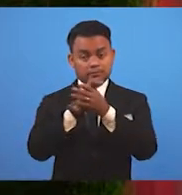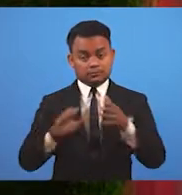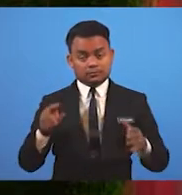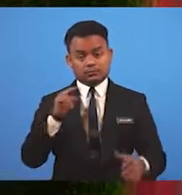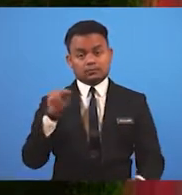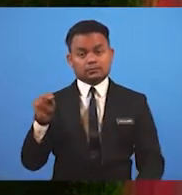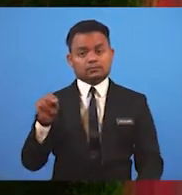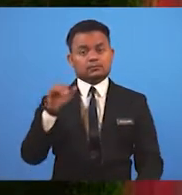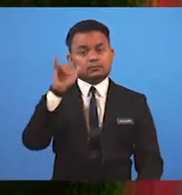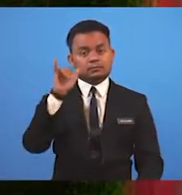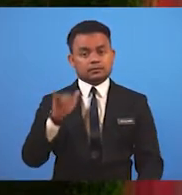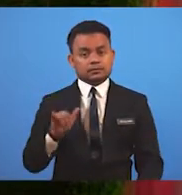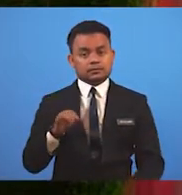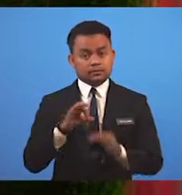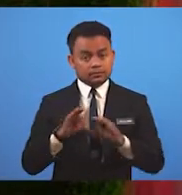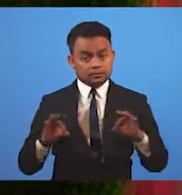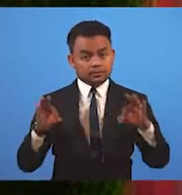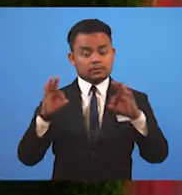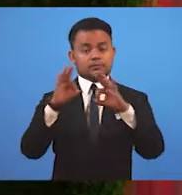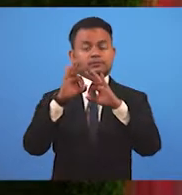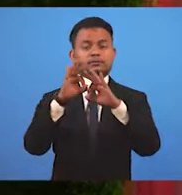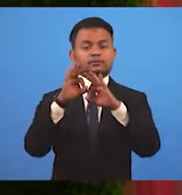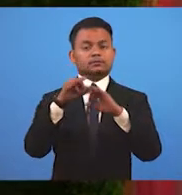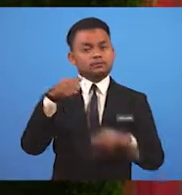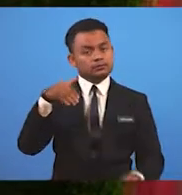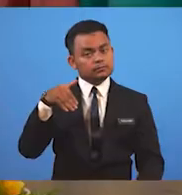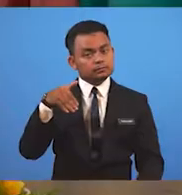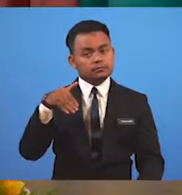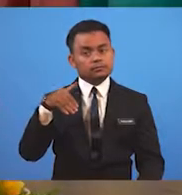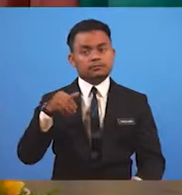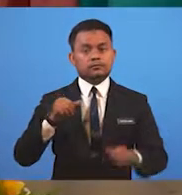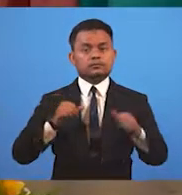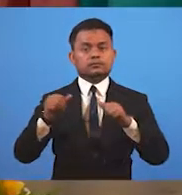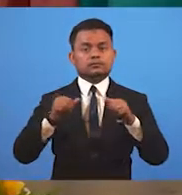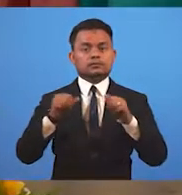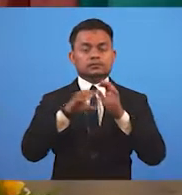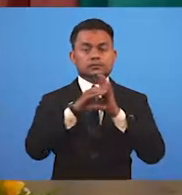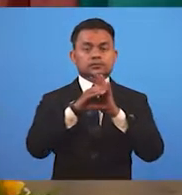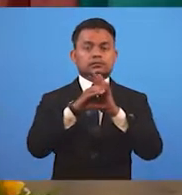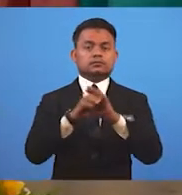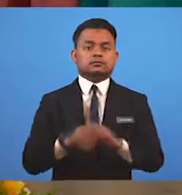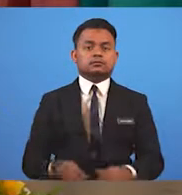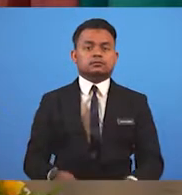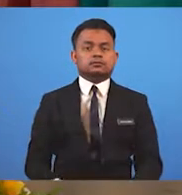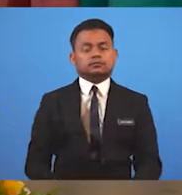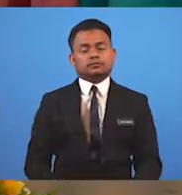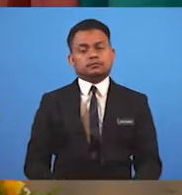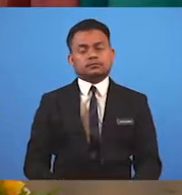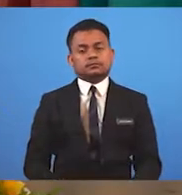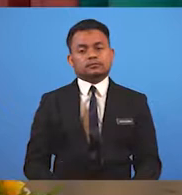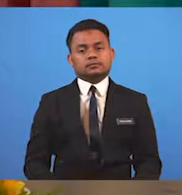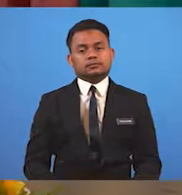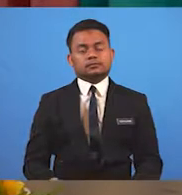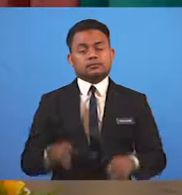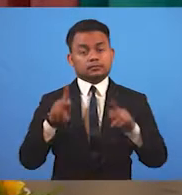dimasukkan oleh murid. Ya, nama dan sekolah apa ni? Satu. Soalan satu.